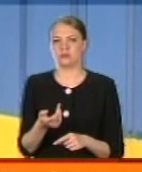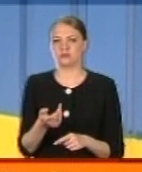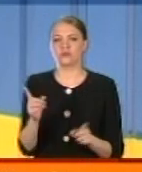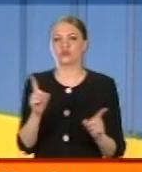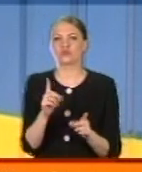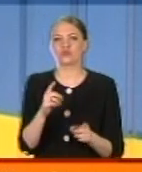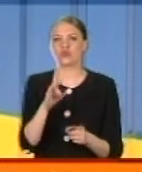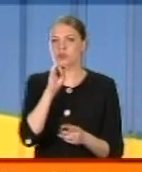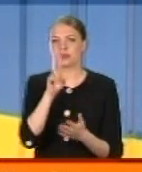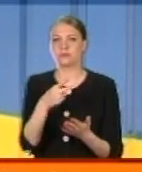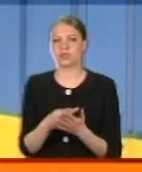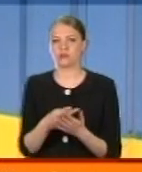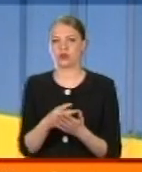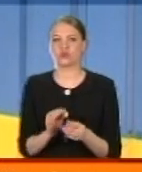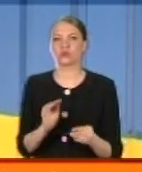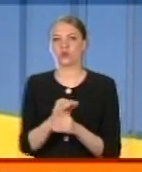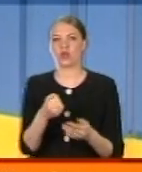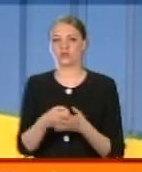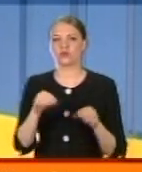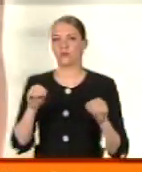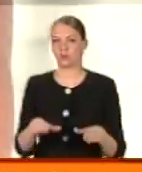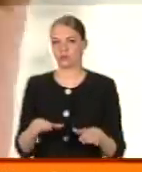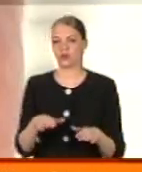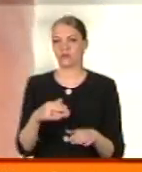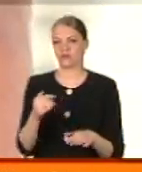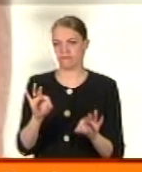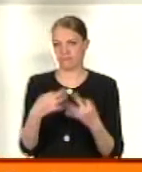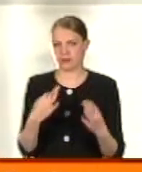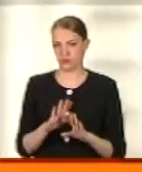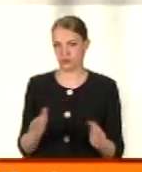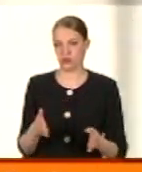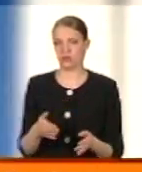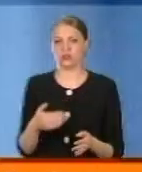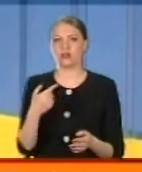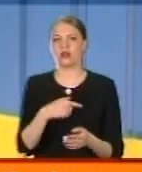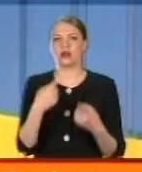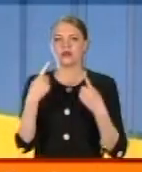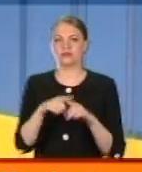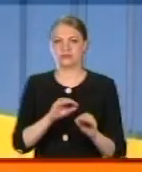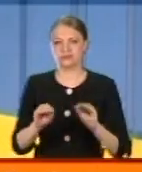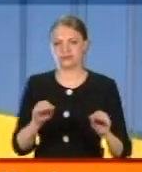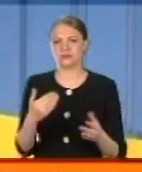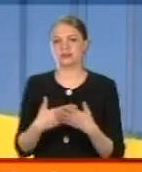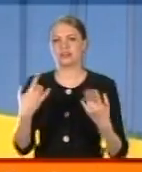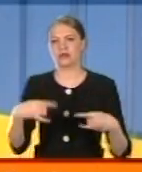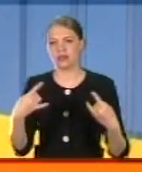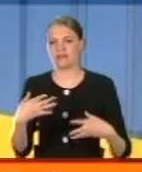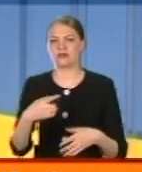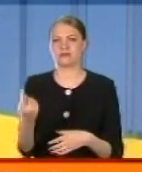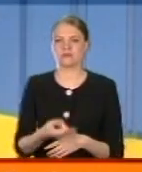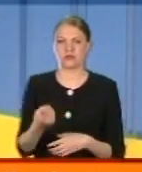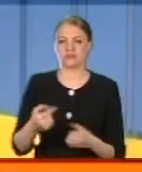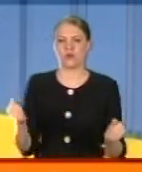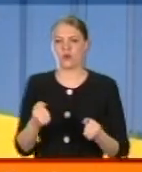що не передбачено додатком до постанови 1035, не пропускається. Побудова техніка, ті ж самі телевізори, пральні